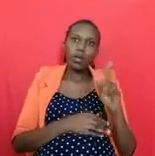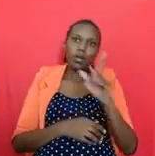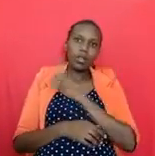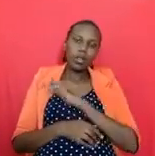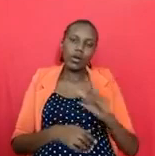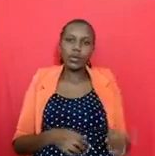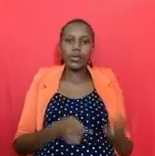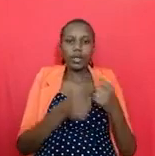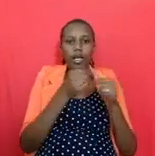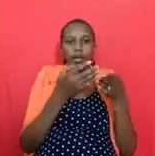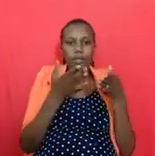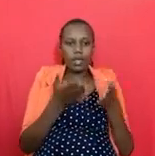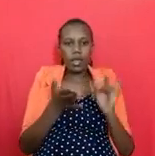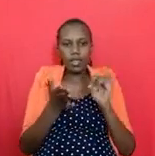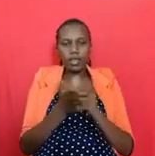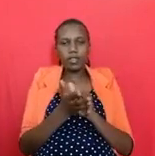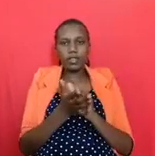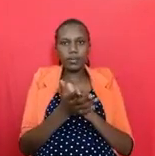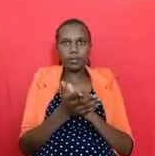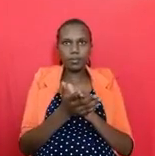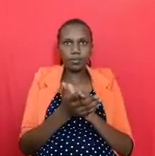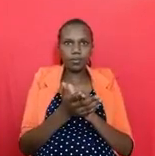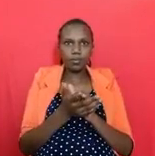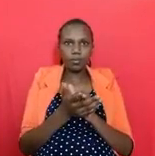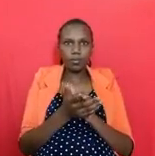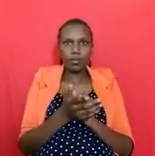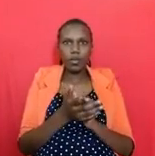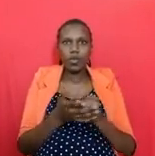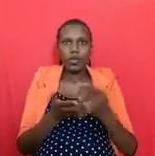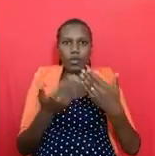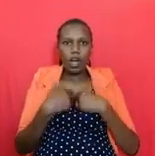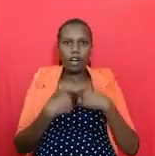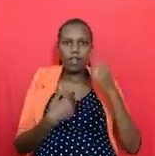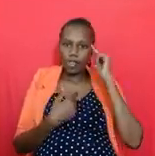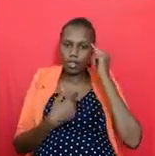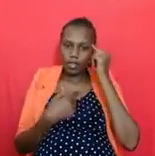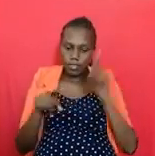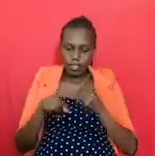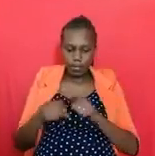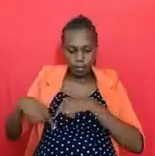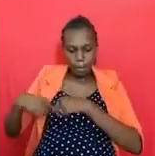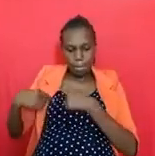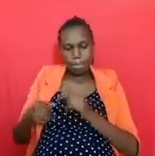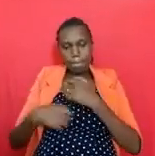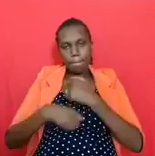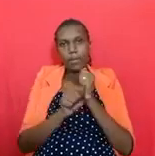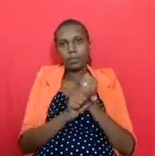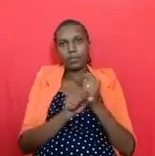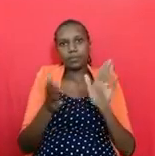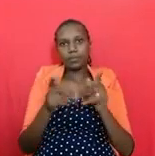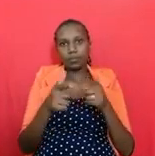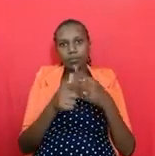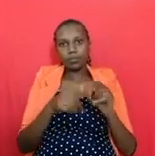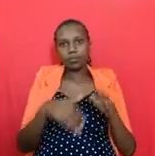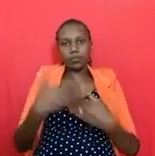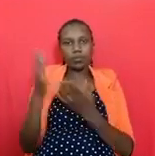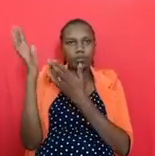mwathani tukite harwe nigetha we meciria maitu na ngoro citu cithondeke tuhe kirigiriro